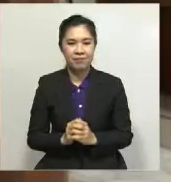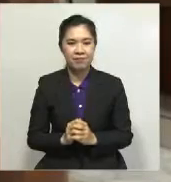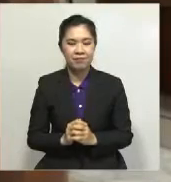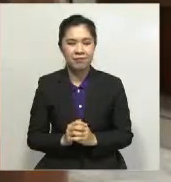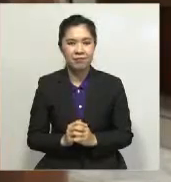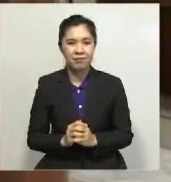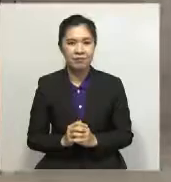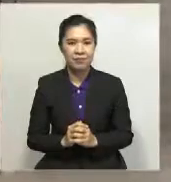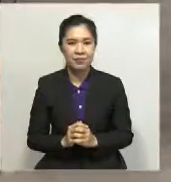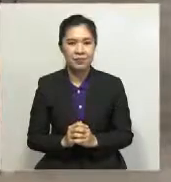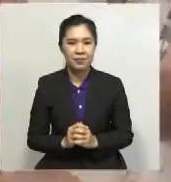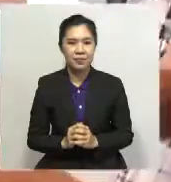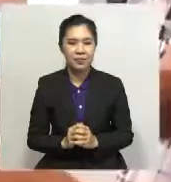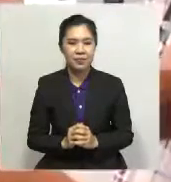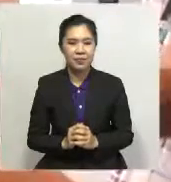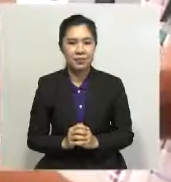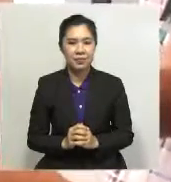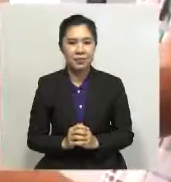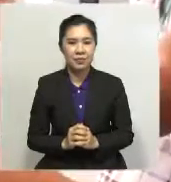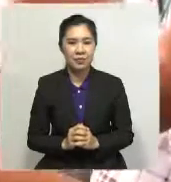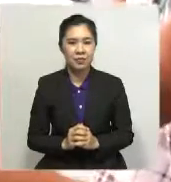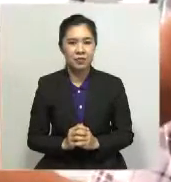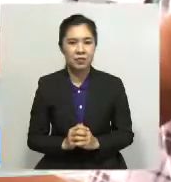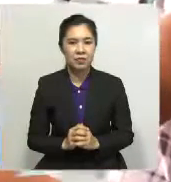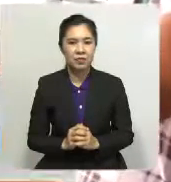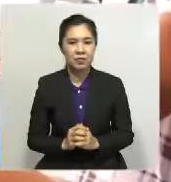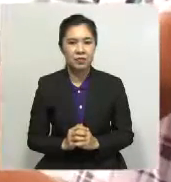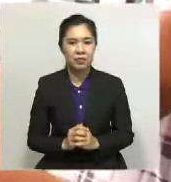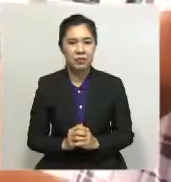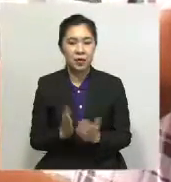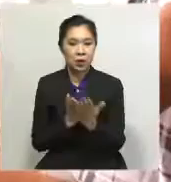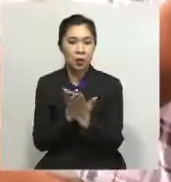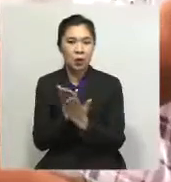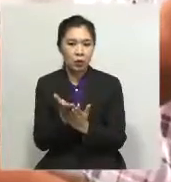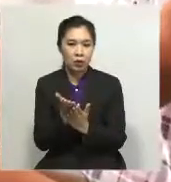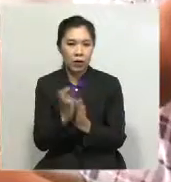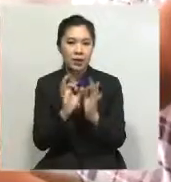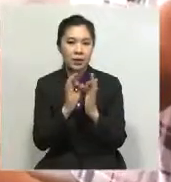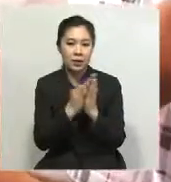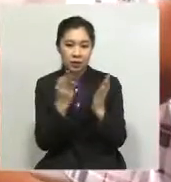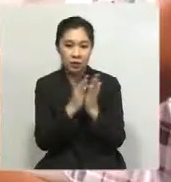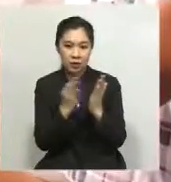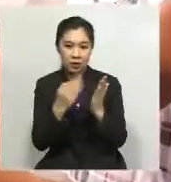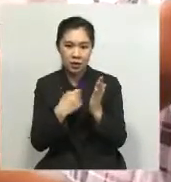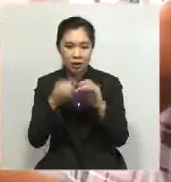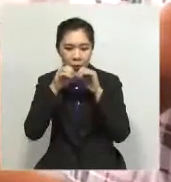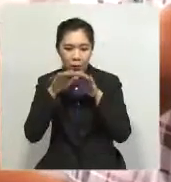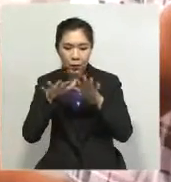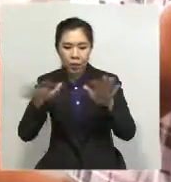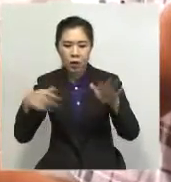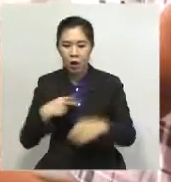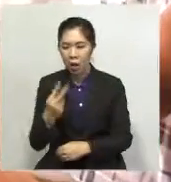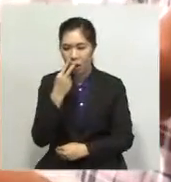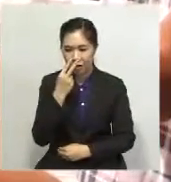ฉิมเฉิดค่ะ หลังจากเราฝ่ายโซเชียลของกองปราบเราเห็นโพสต์เนี่ยเราก็เก็บรวบรวมหลักฐ